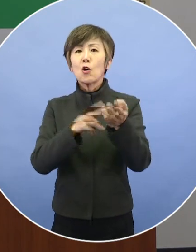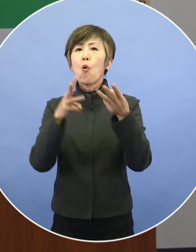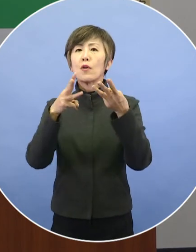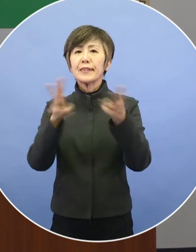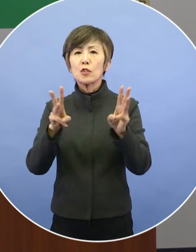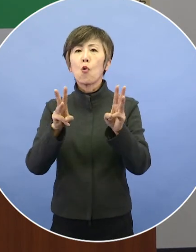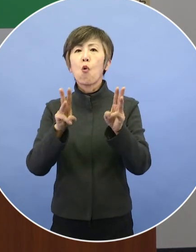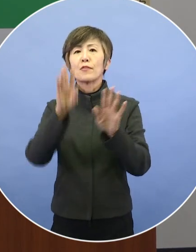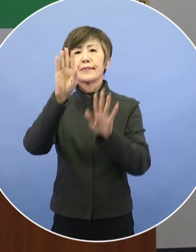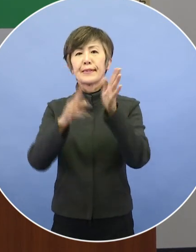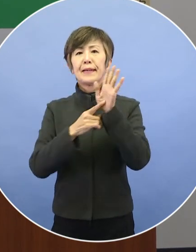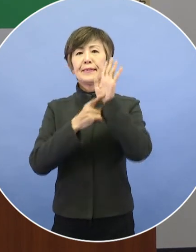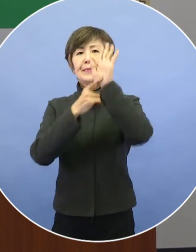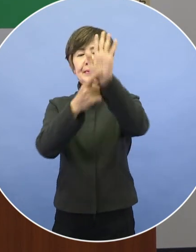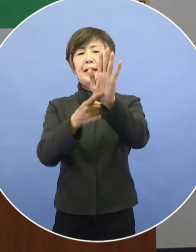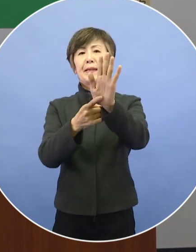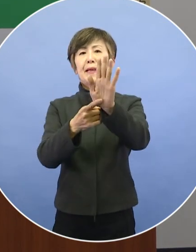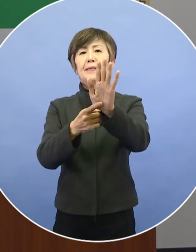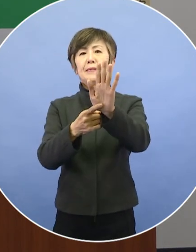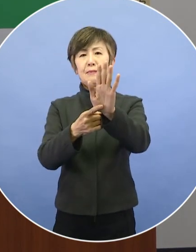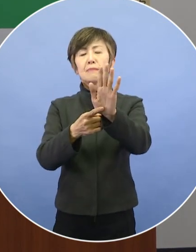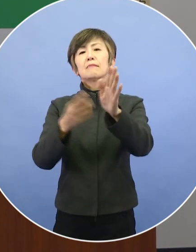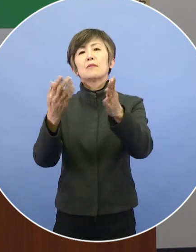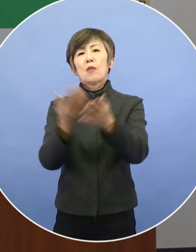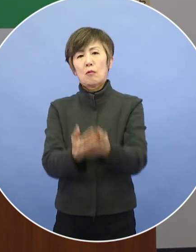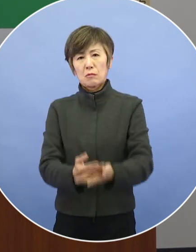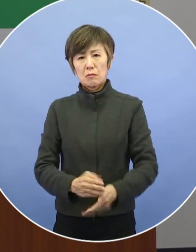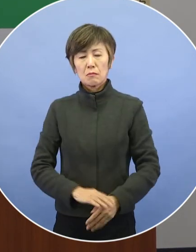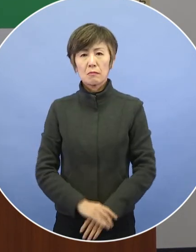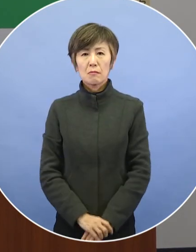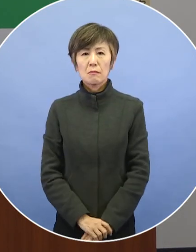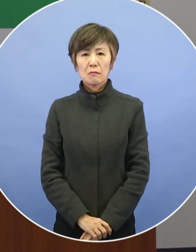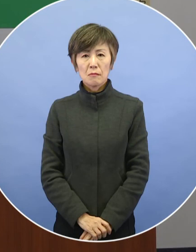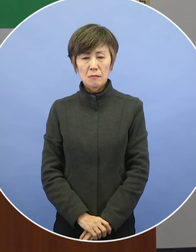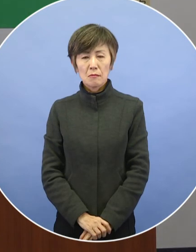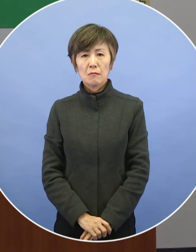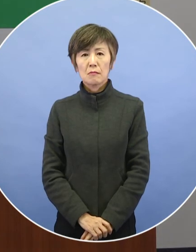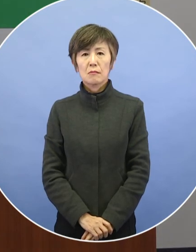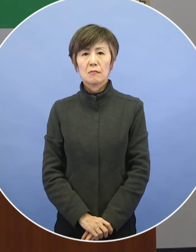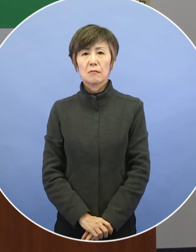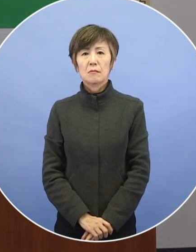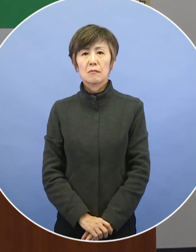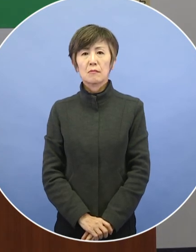こういったことにも可能性はあるということではございます